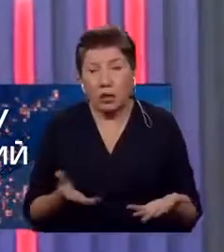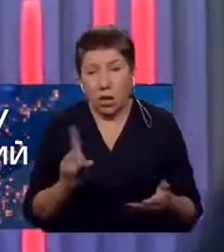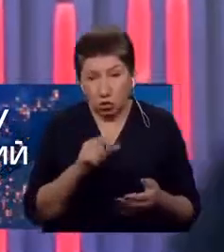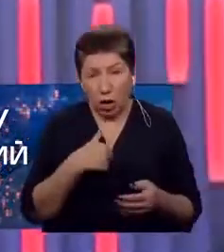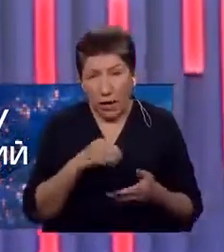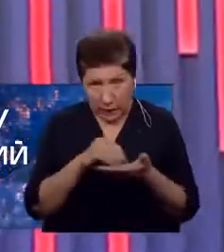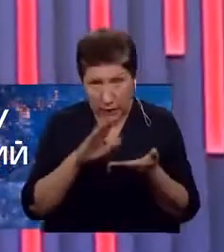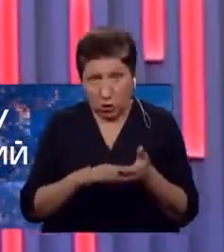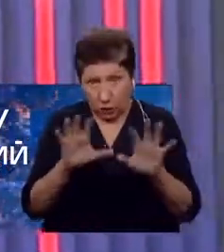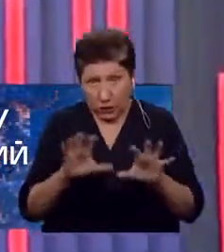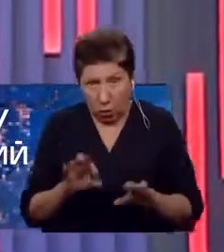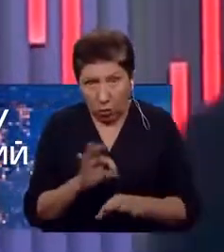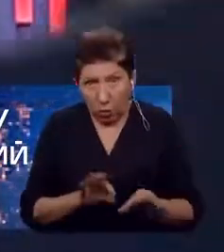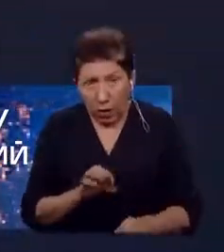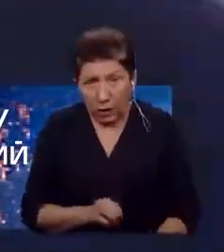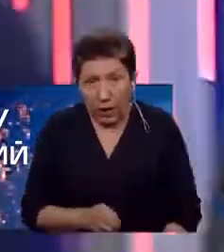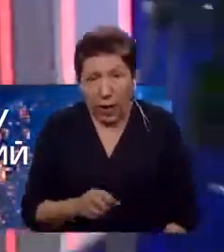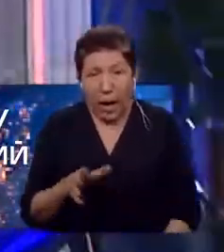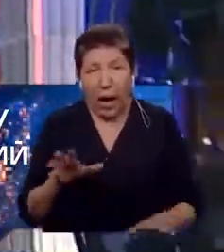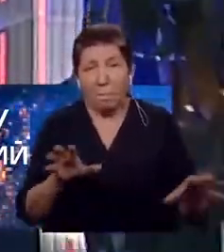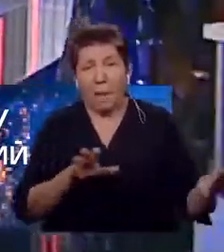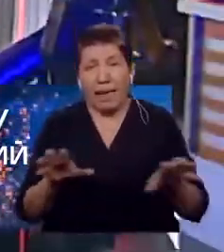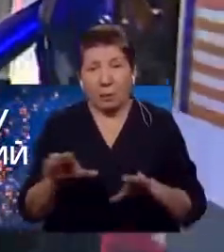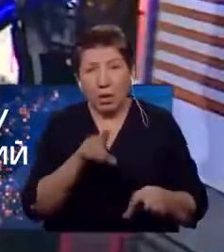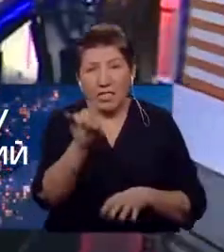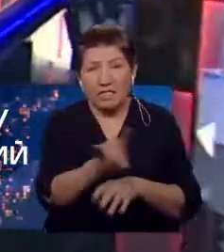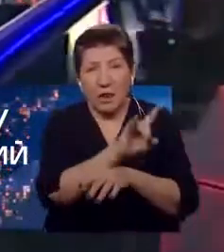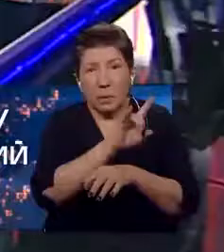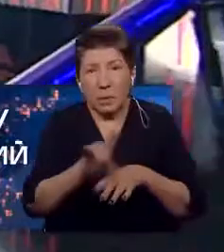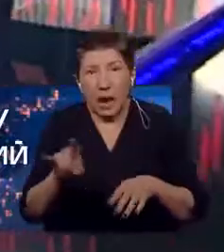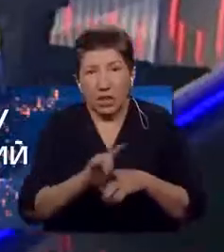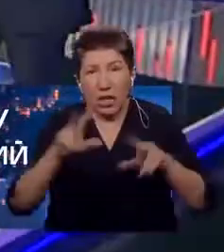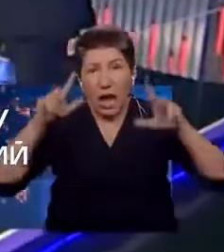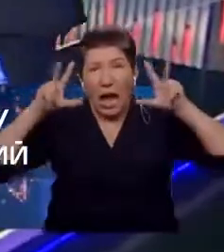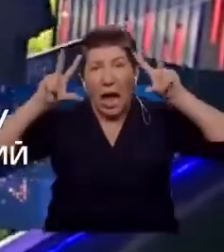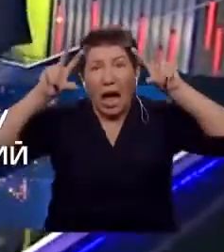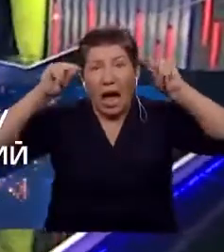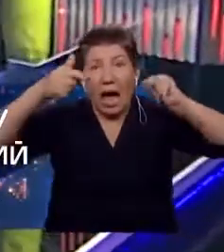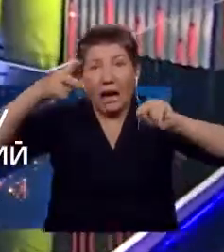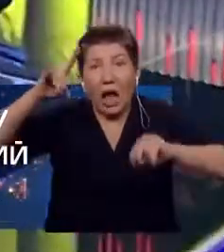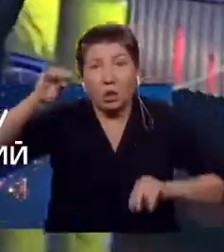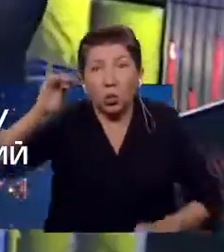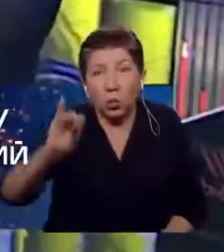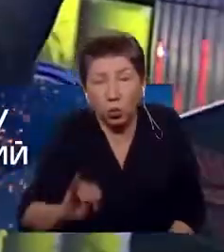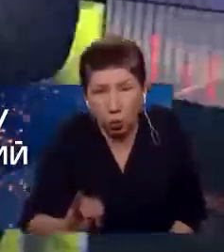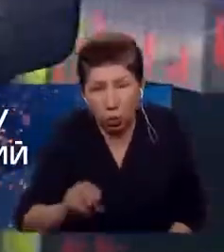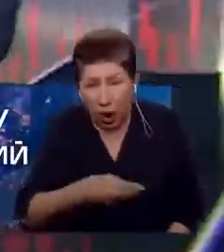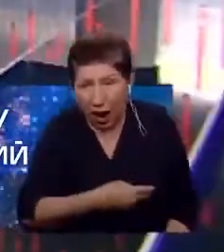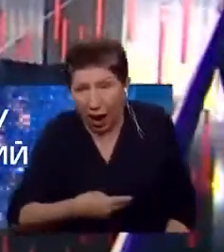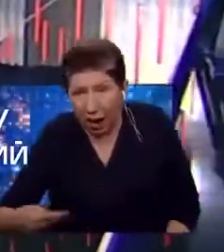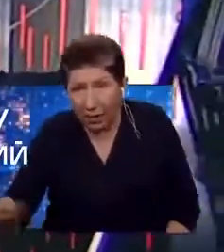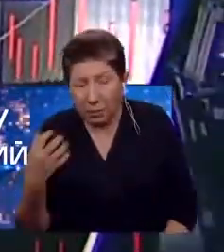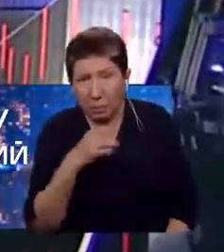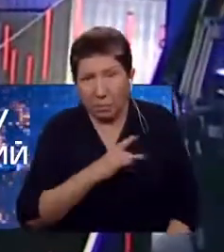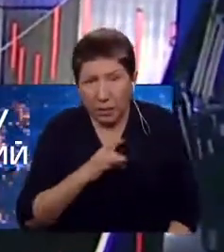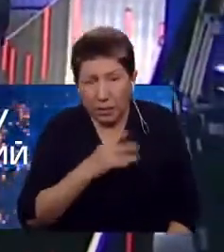що я зареєстрував законопроект, який тому, офіційно на сайті Верховної Ради. Чи в чому брехня? Ви гарантуєте ціну на газ у чому у 4 брехня? Поясніть,